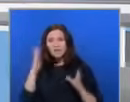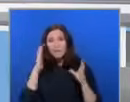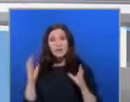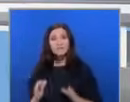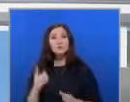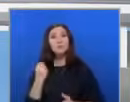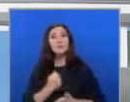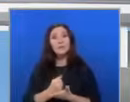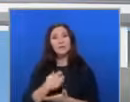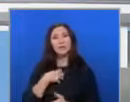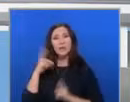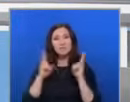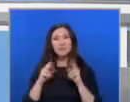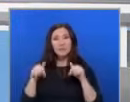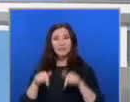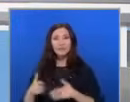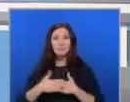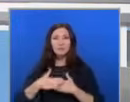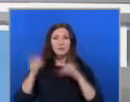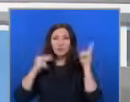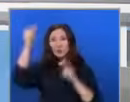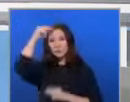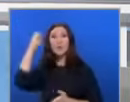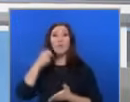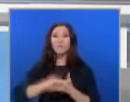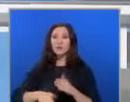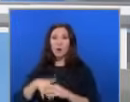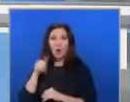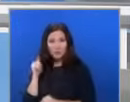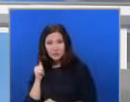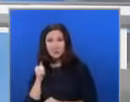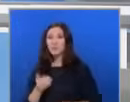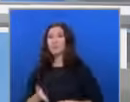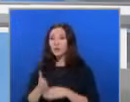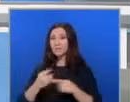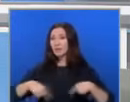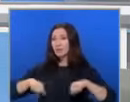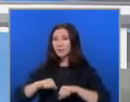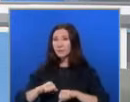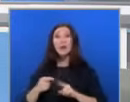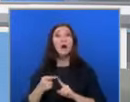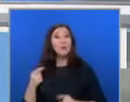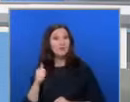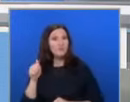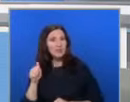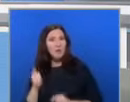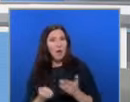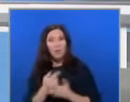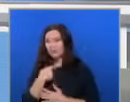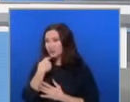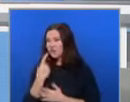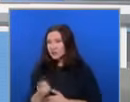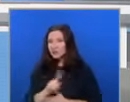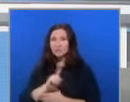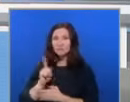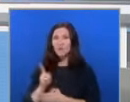първия мандат на ГЕРБ-СДС. Днес ПП-ДБ препотвърдиха отказа си за подкрепа на кабинет. И от БСП отново заявиха,